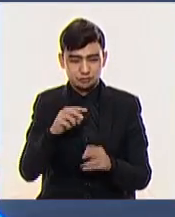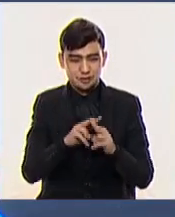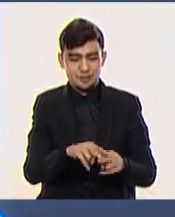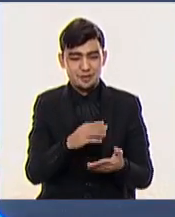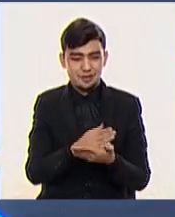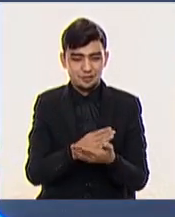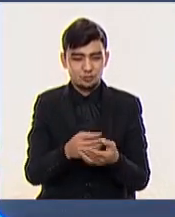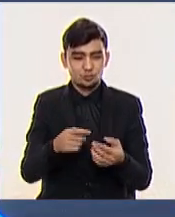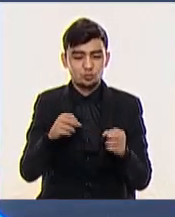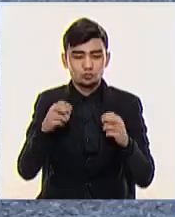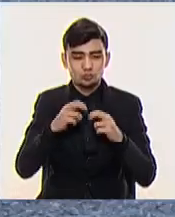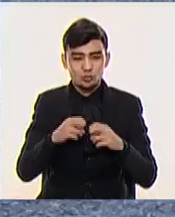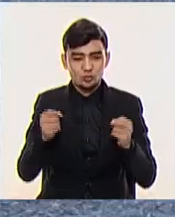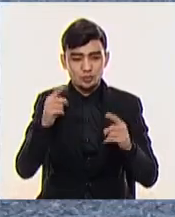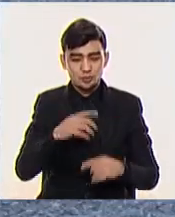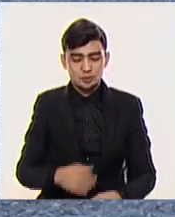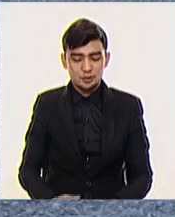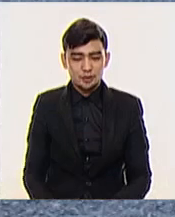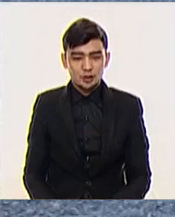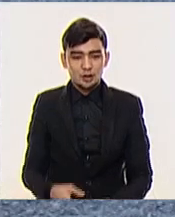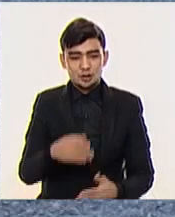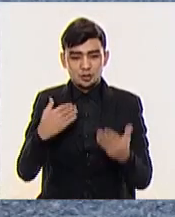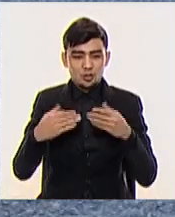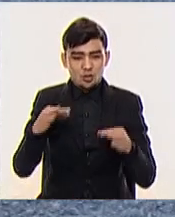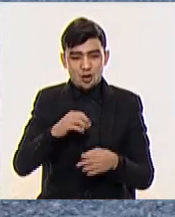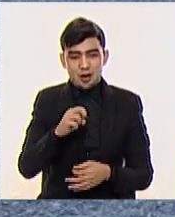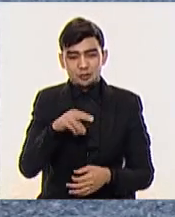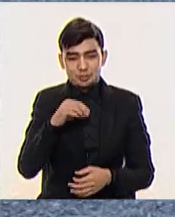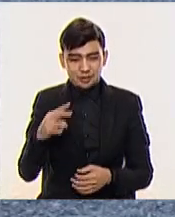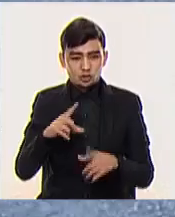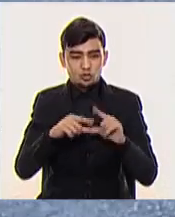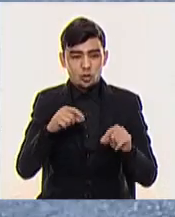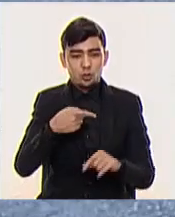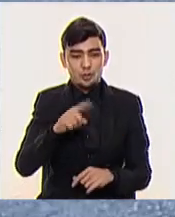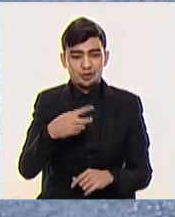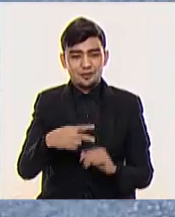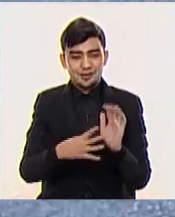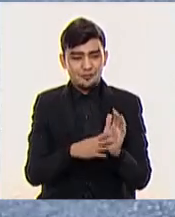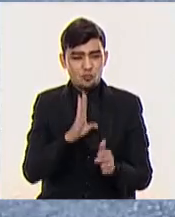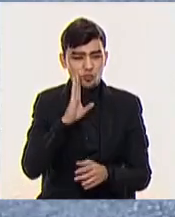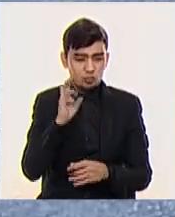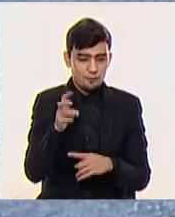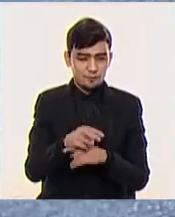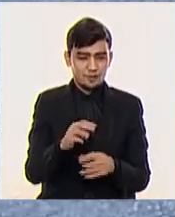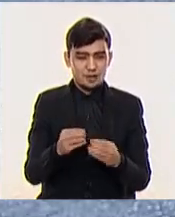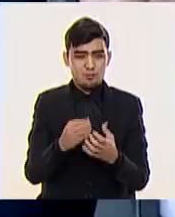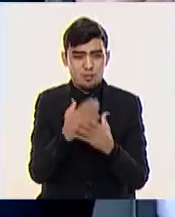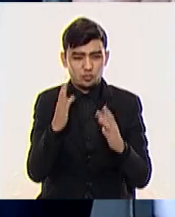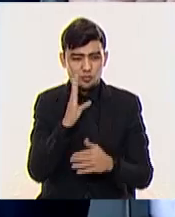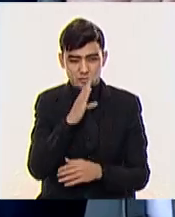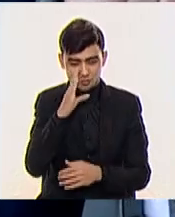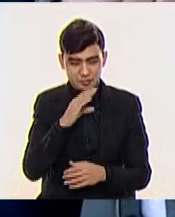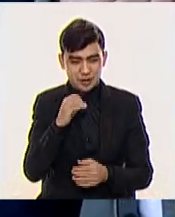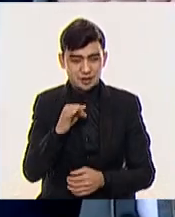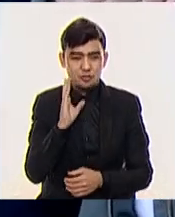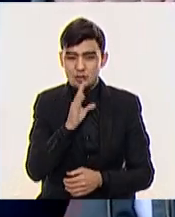Абдуллаев разбирался в этой истории. Выяснять отношения с администрацией школы номер 29 с раннего утра пришли десятки родителей. Среди них